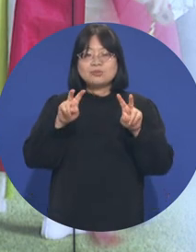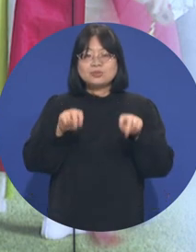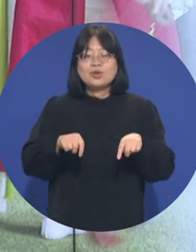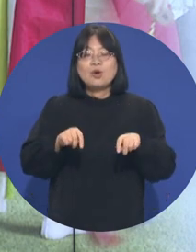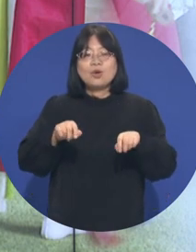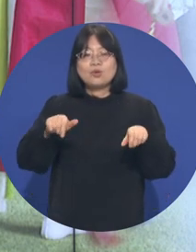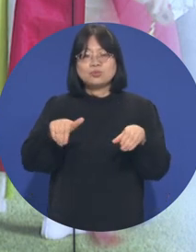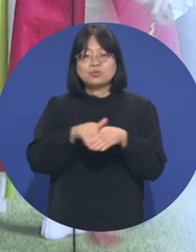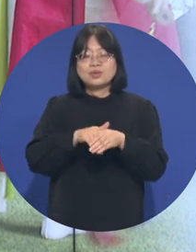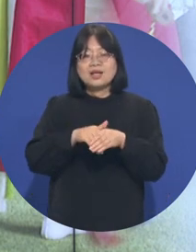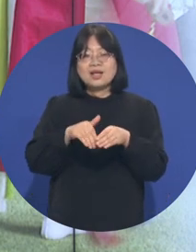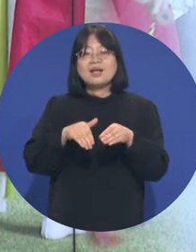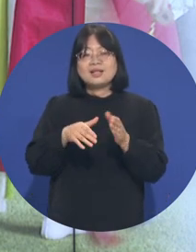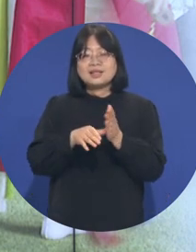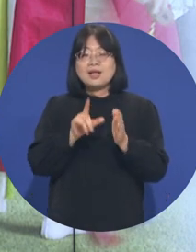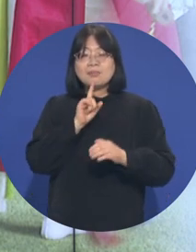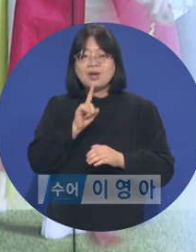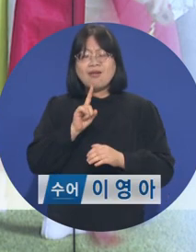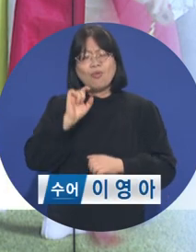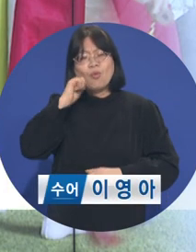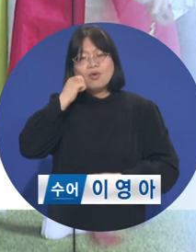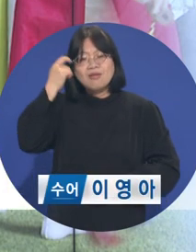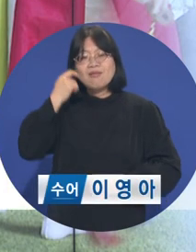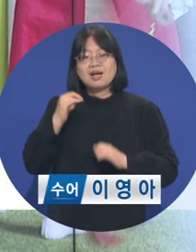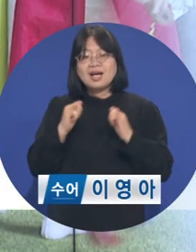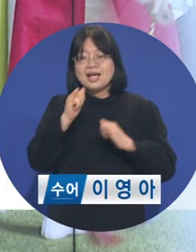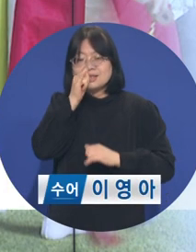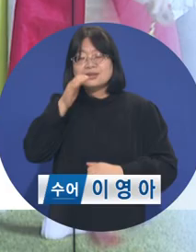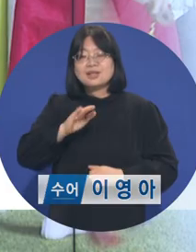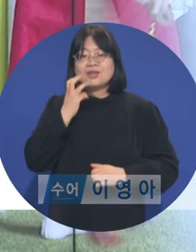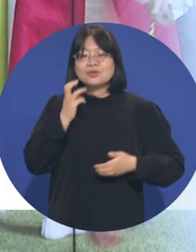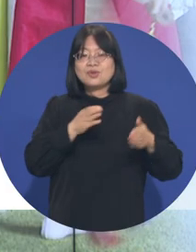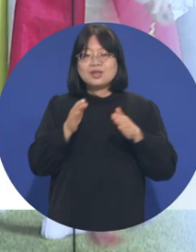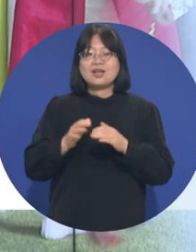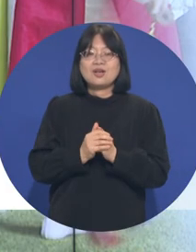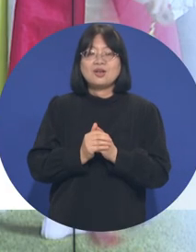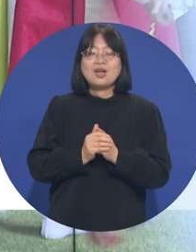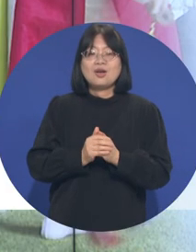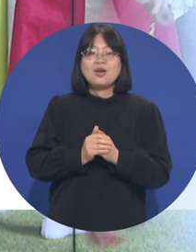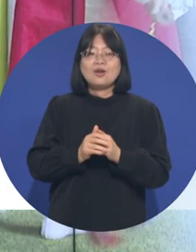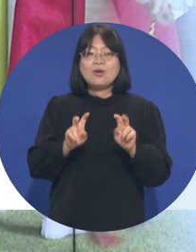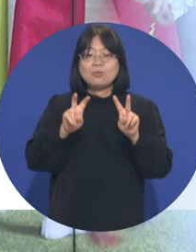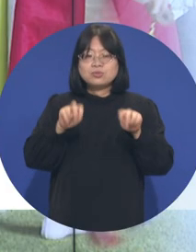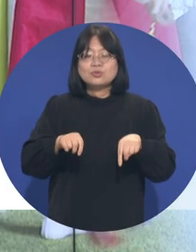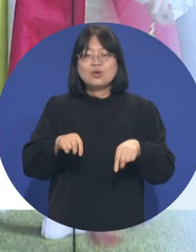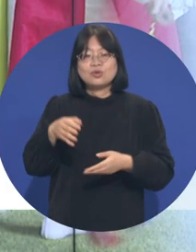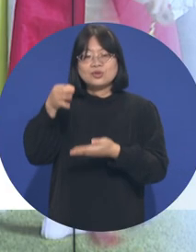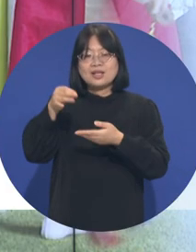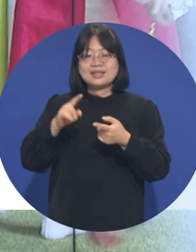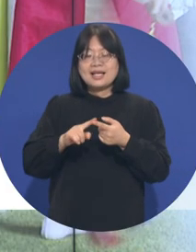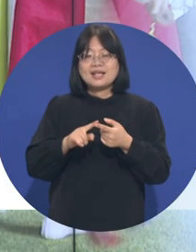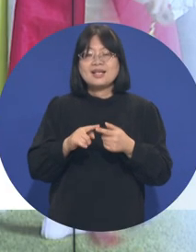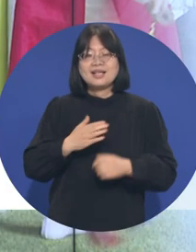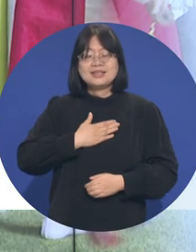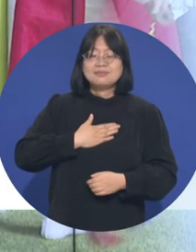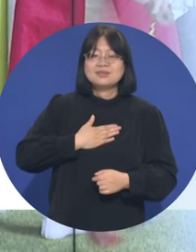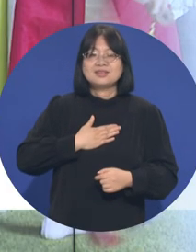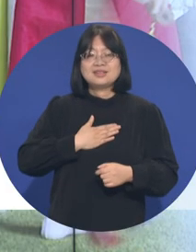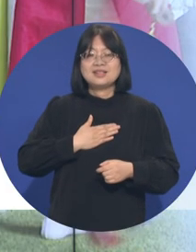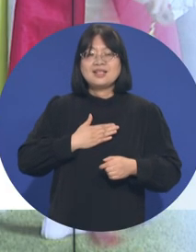무형 문화재라고 하면 어렵게만 느끼시는 분들 있으실 텐데요. 경기도가 무형유산에 대한 심리적 거리감을